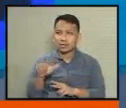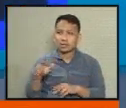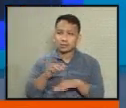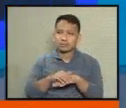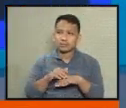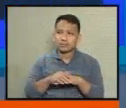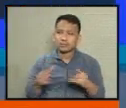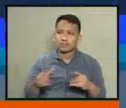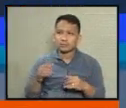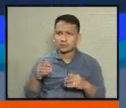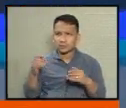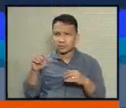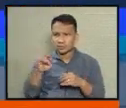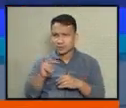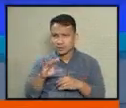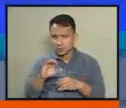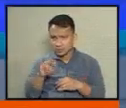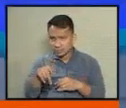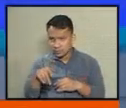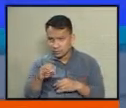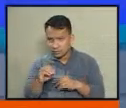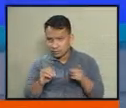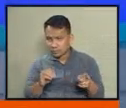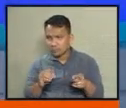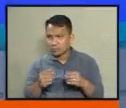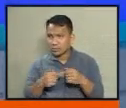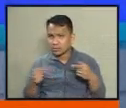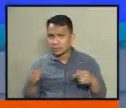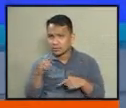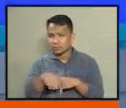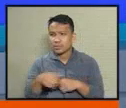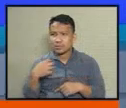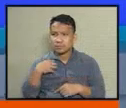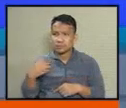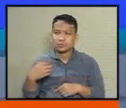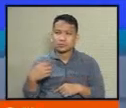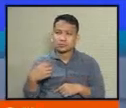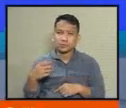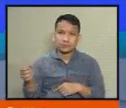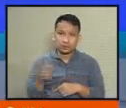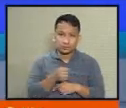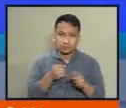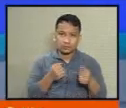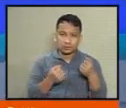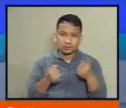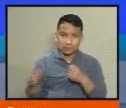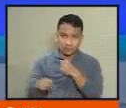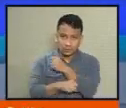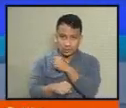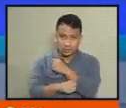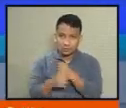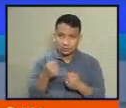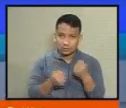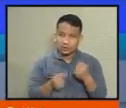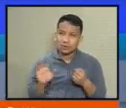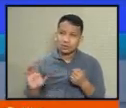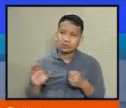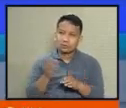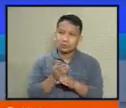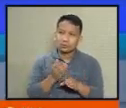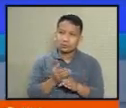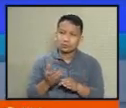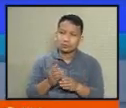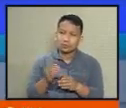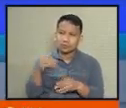Naglunsad naman ng crackdown ng NCRPO laban sa mga pulis na gumagamit ng narecover na nakaw na nasasakyan. Parte ito